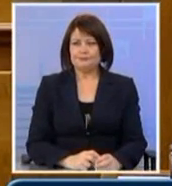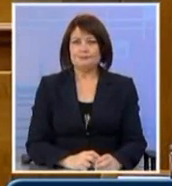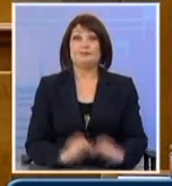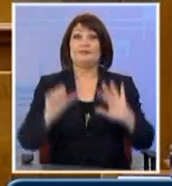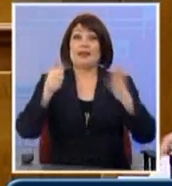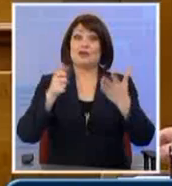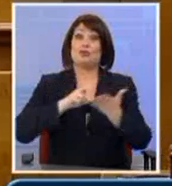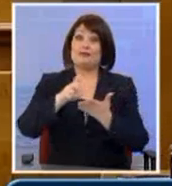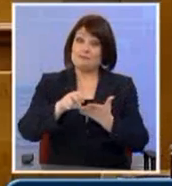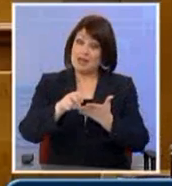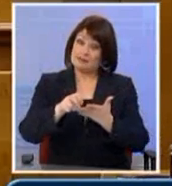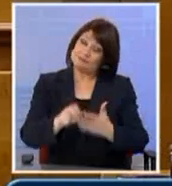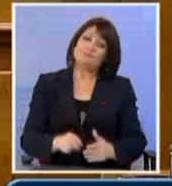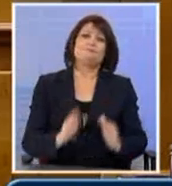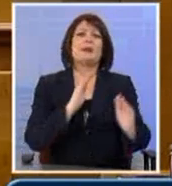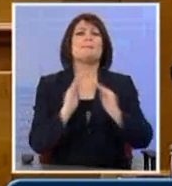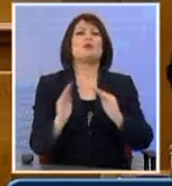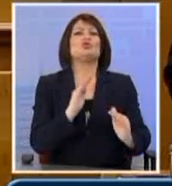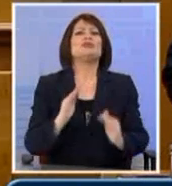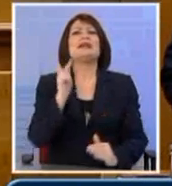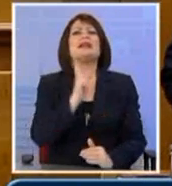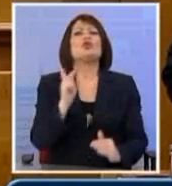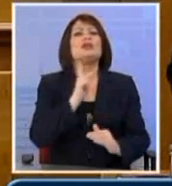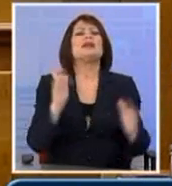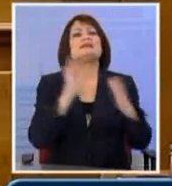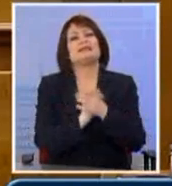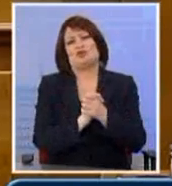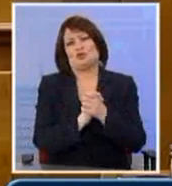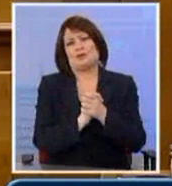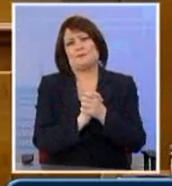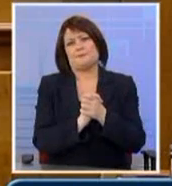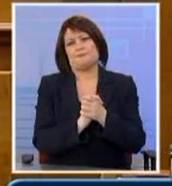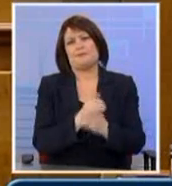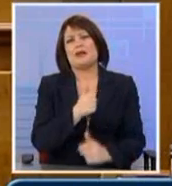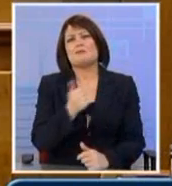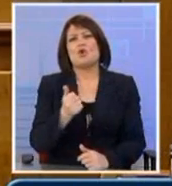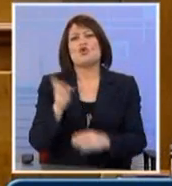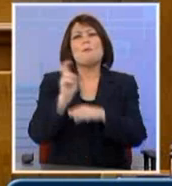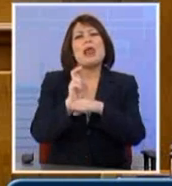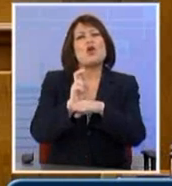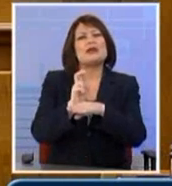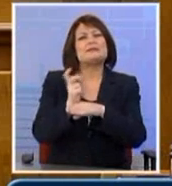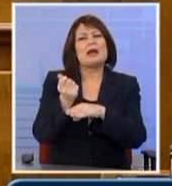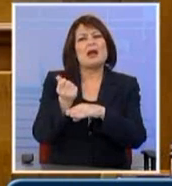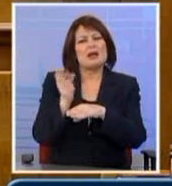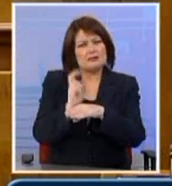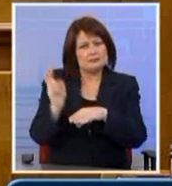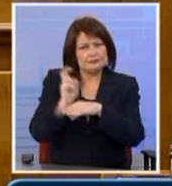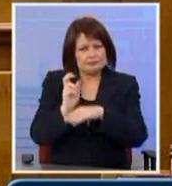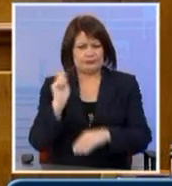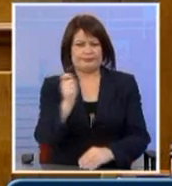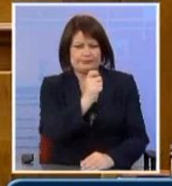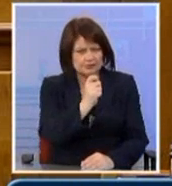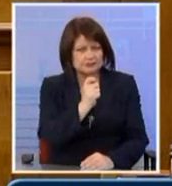Έκτο βήμα, η προστασία της κοινωνικής συνοχής, όχι μόνο μέσα από τη διανομή του πρωτογενούς πλεονάσματος, που είναι κάτι